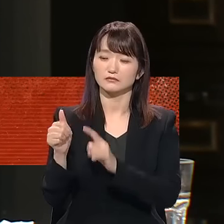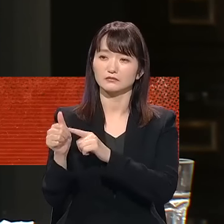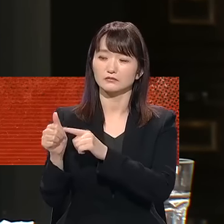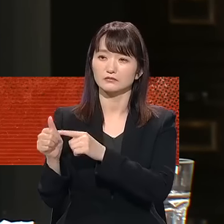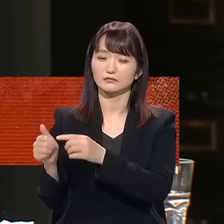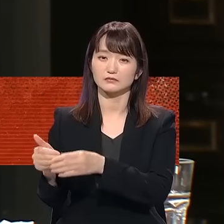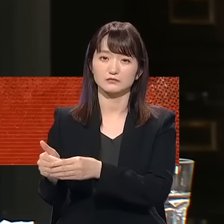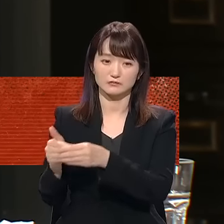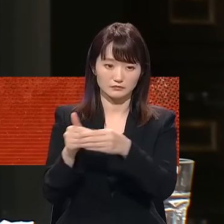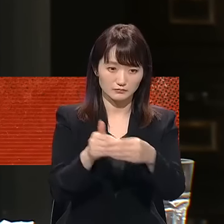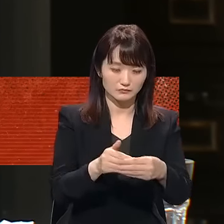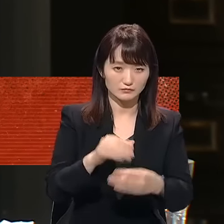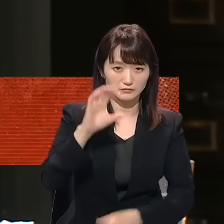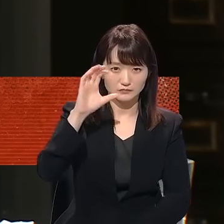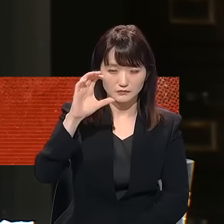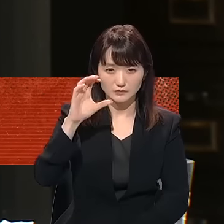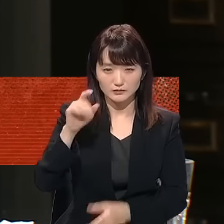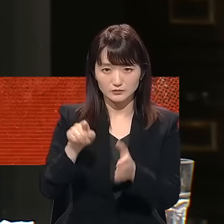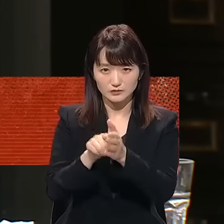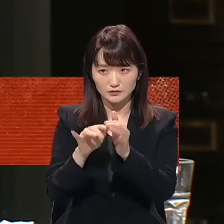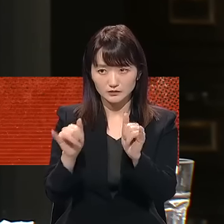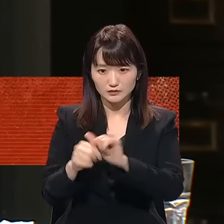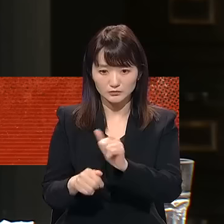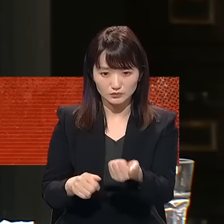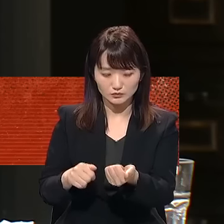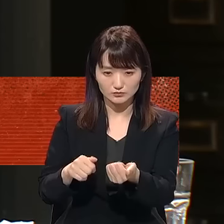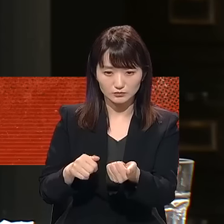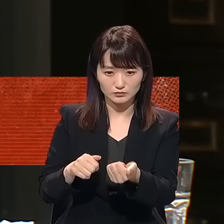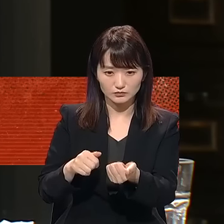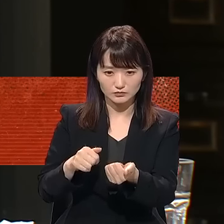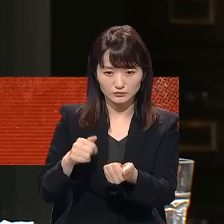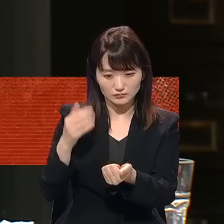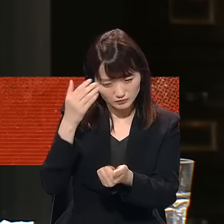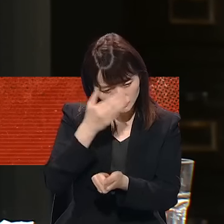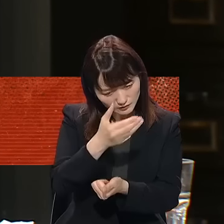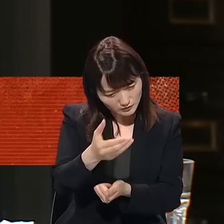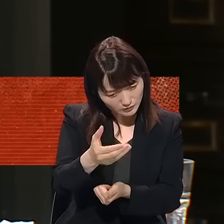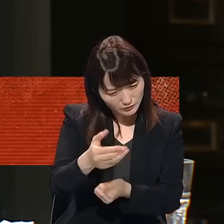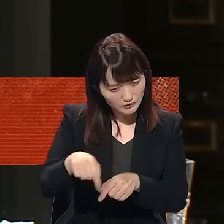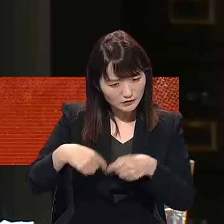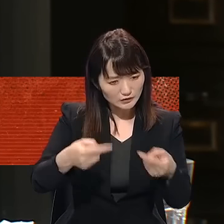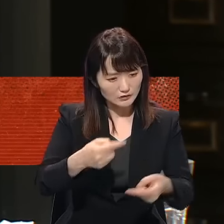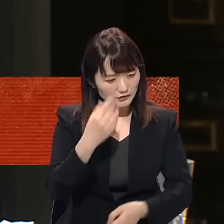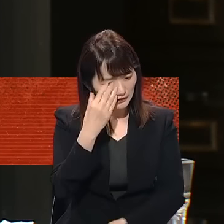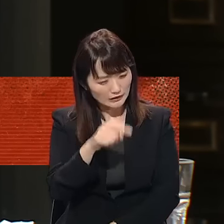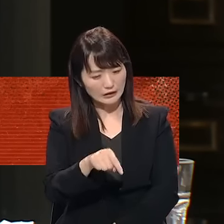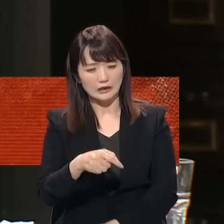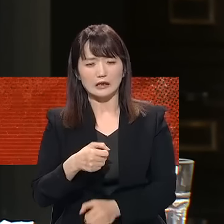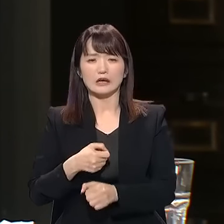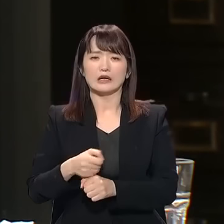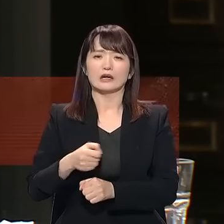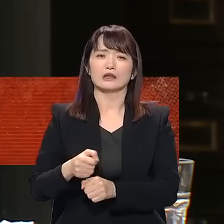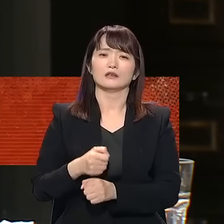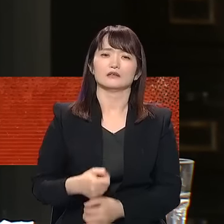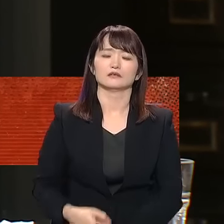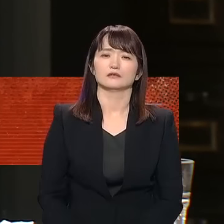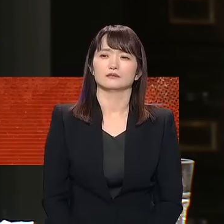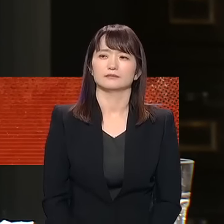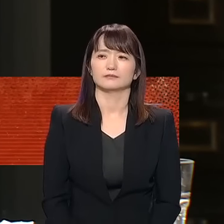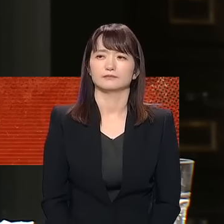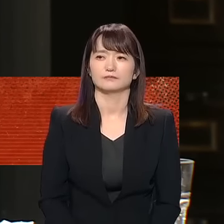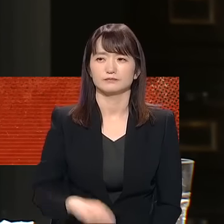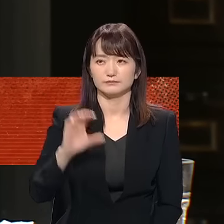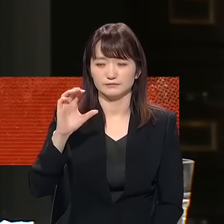많은 가톨릭 신자들이 시신 기부에 참여했는데 이걸 보니까 조금 당혹스럽다 이런 말씀을 하시는데